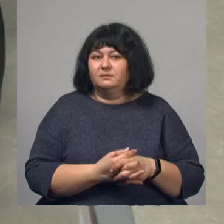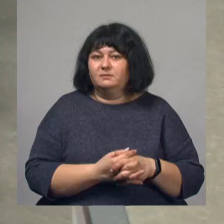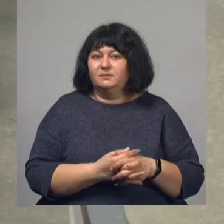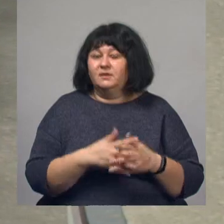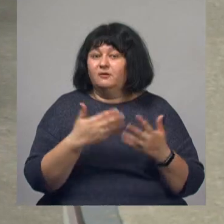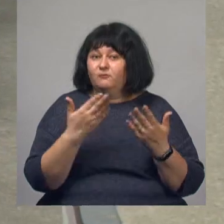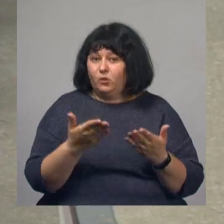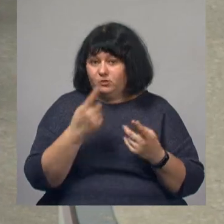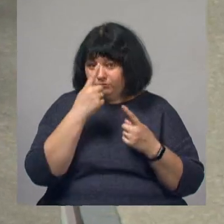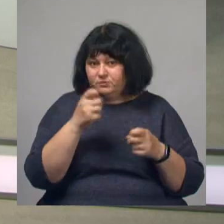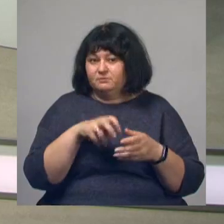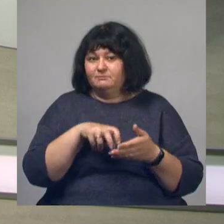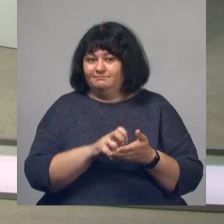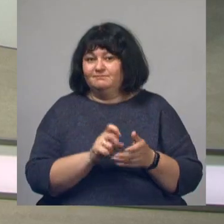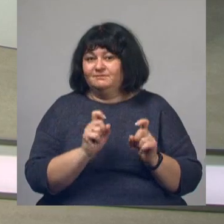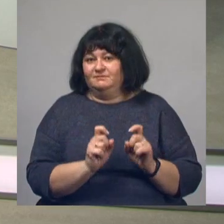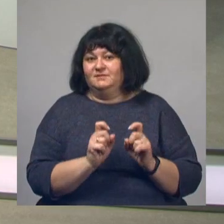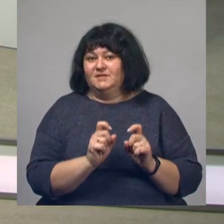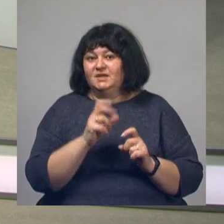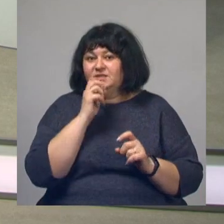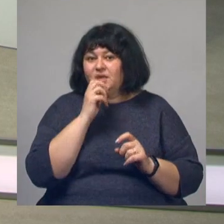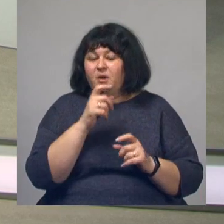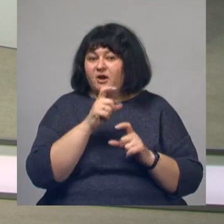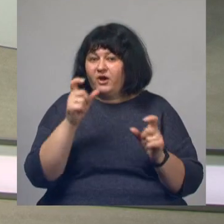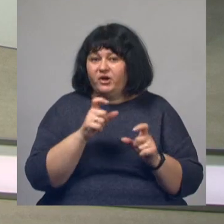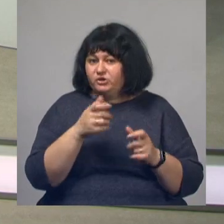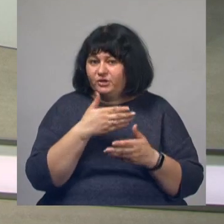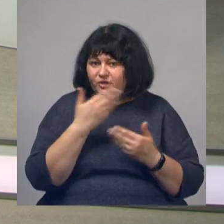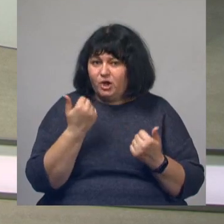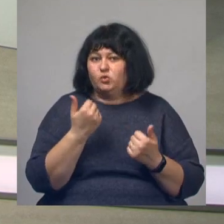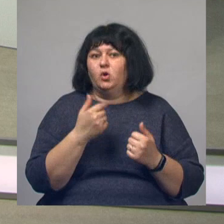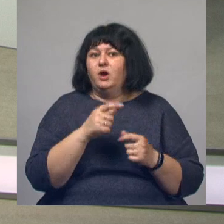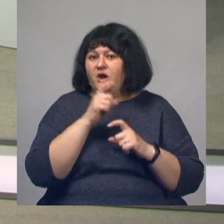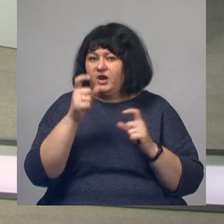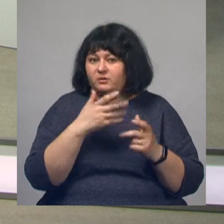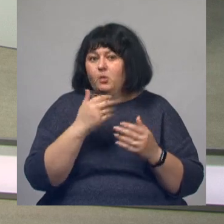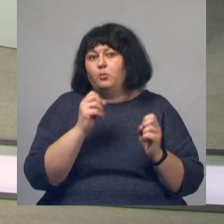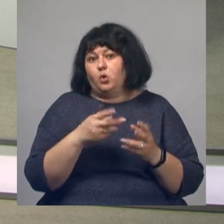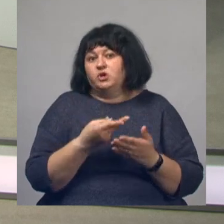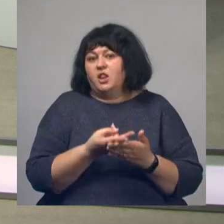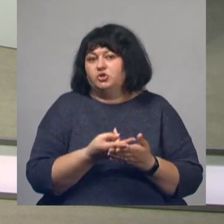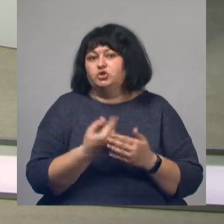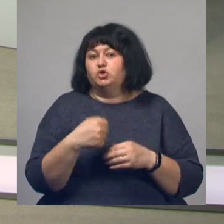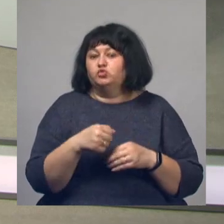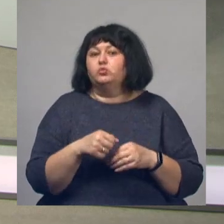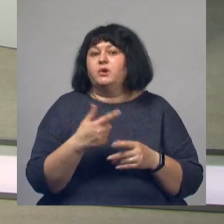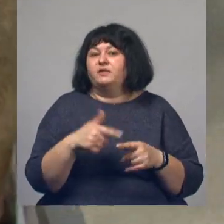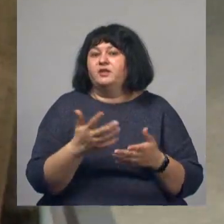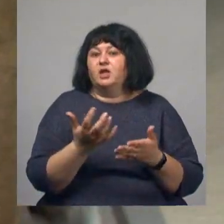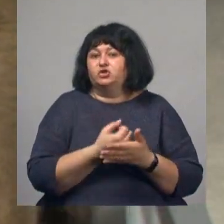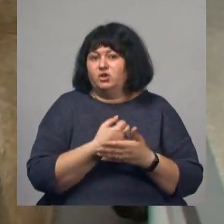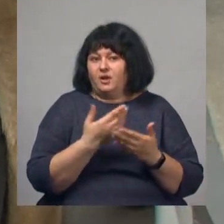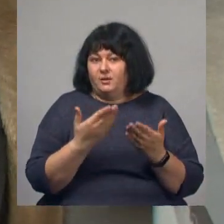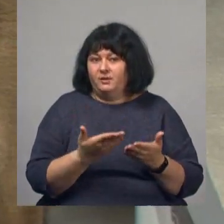Вот она и есть сигнальная поза. То есть собака даже не подает голоса, она не поднимает лай, нет, она просто ложится возле той сумки, где она нашла. Хорошо.